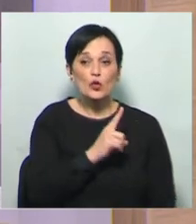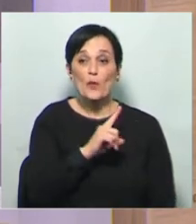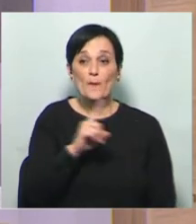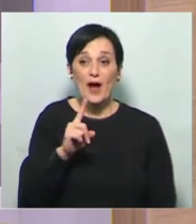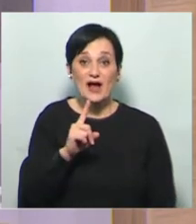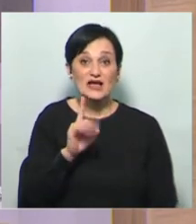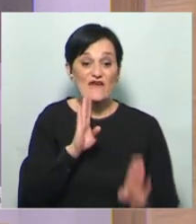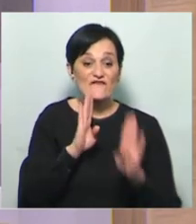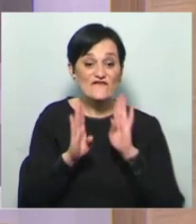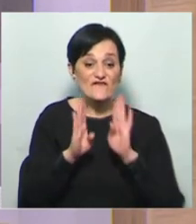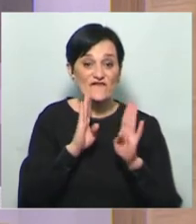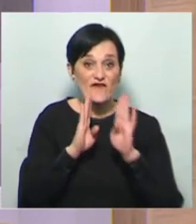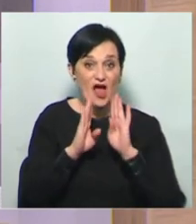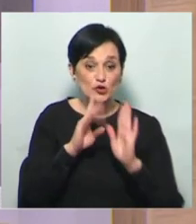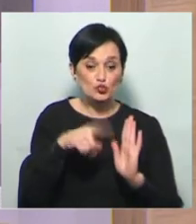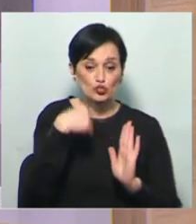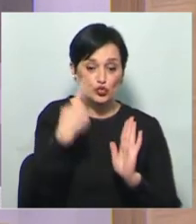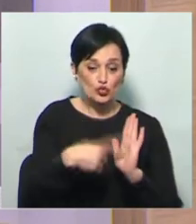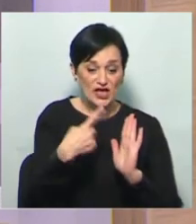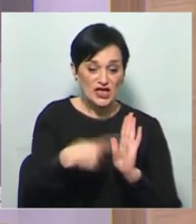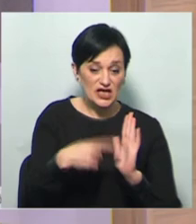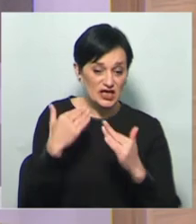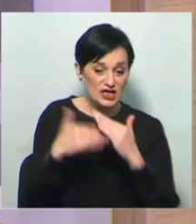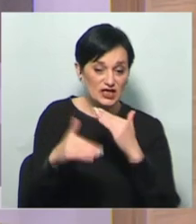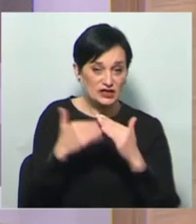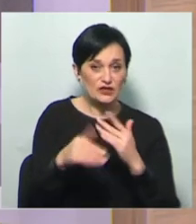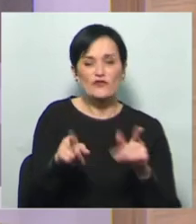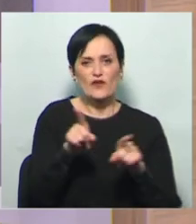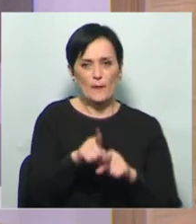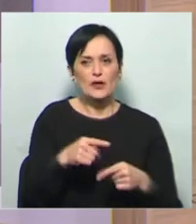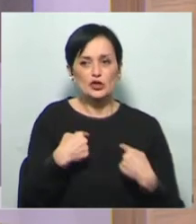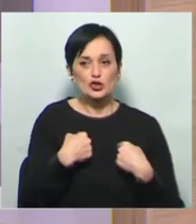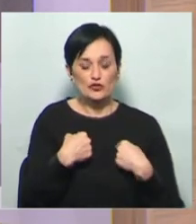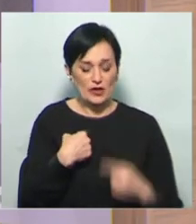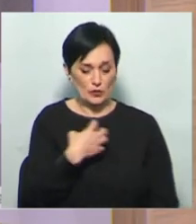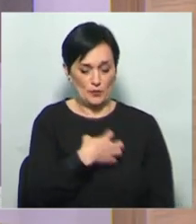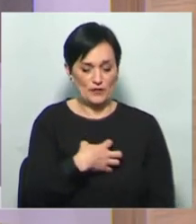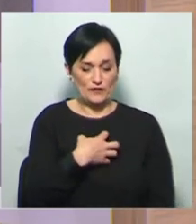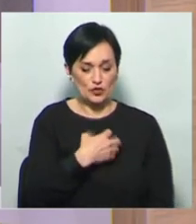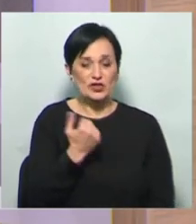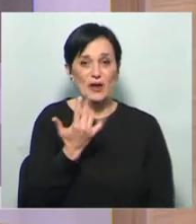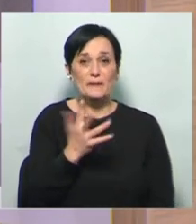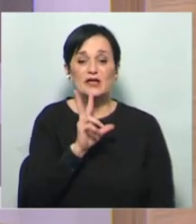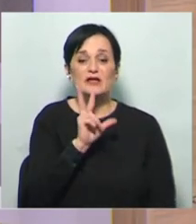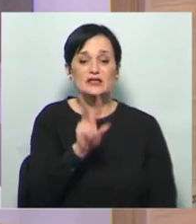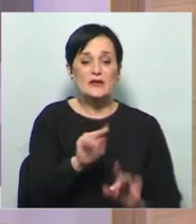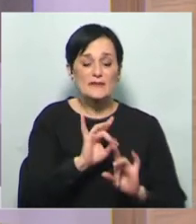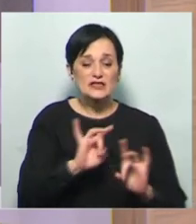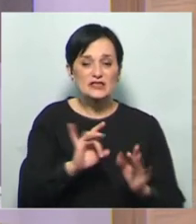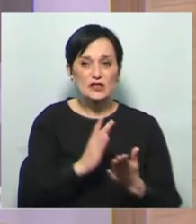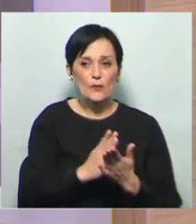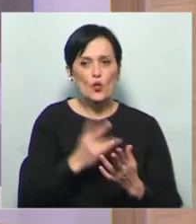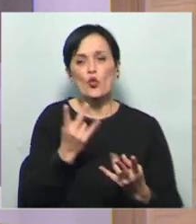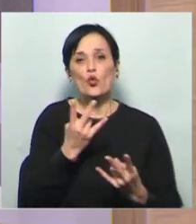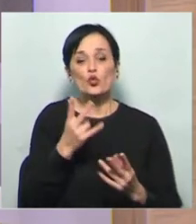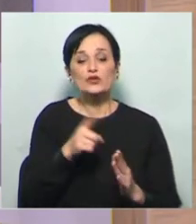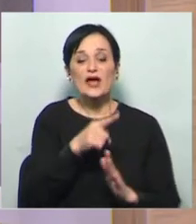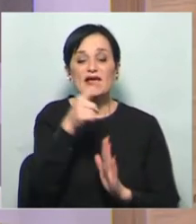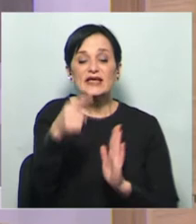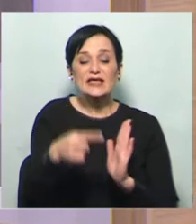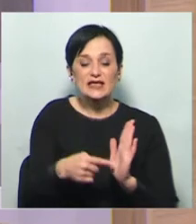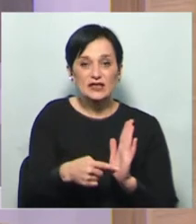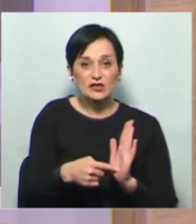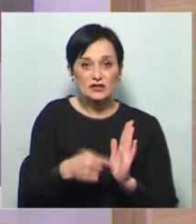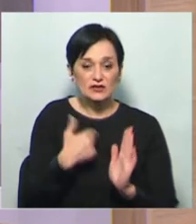რაკი Facebook-ზე შემოდის კითხვები და გარდა ამისა ჩვენ გვაქვს დღეს ძალიან მნიშვნელოვანი რამდენიმე სათქმელი. უნდა დავსვა კითხვა,